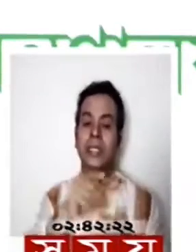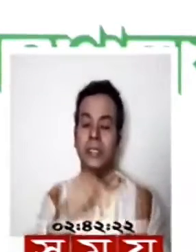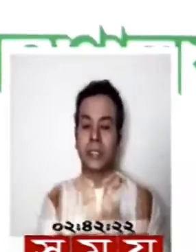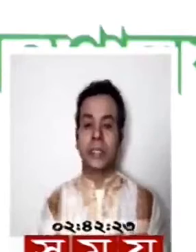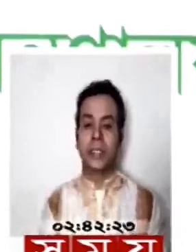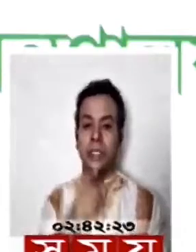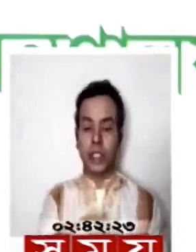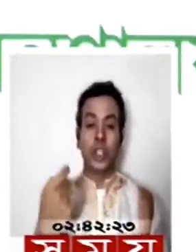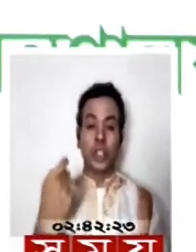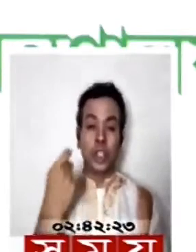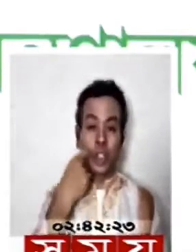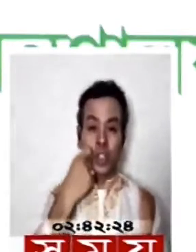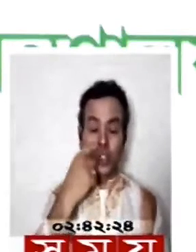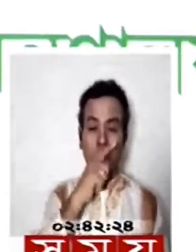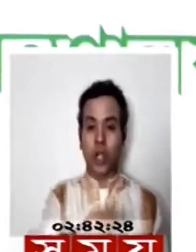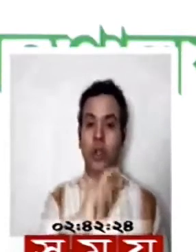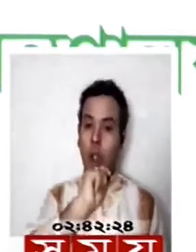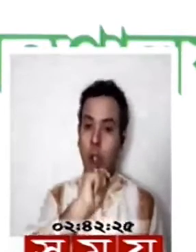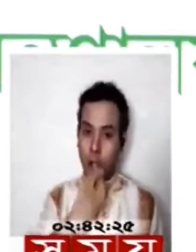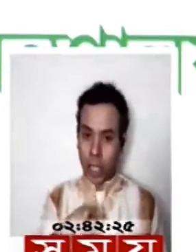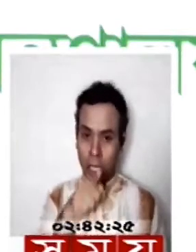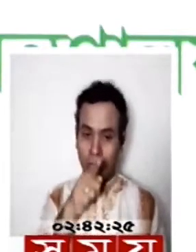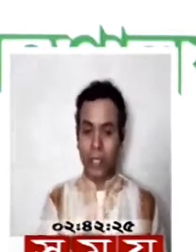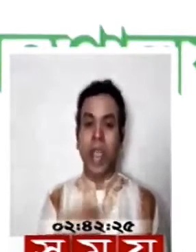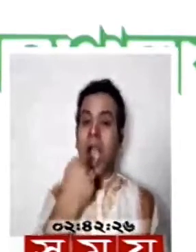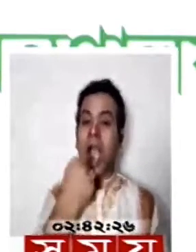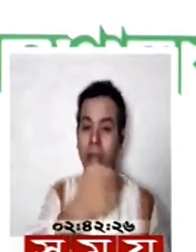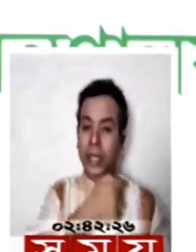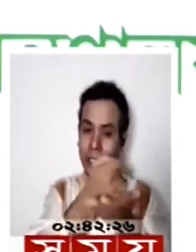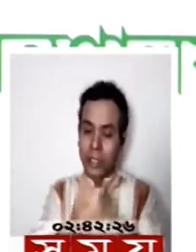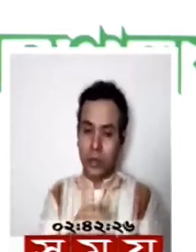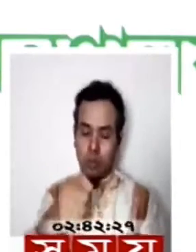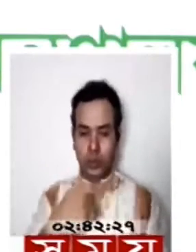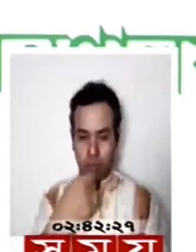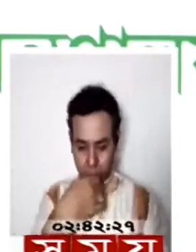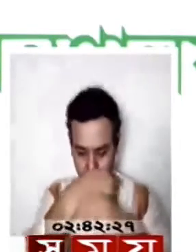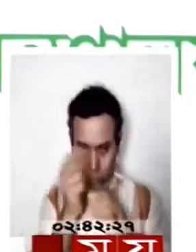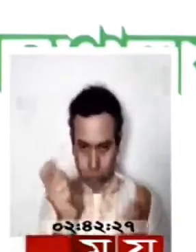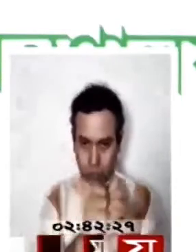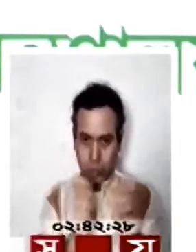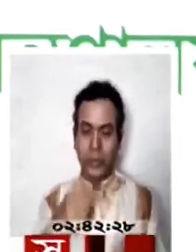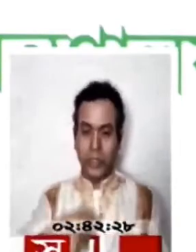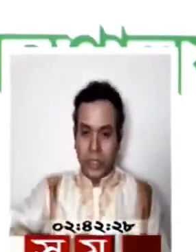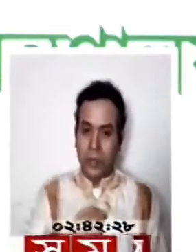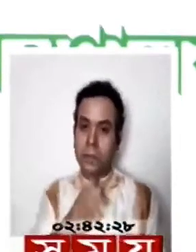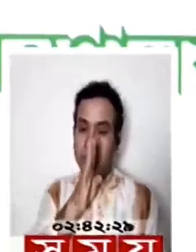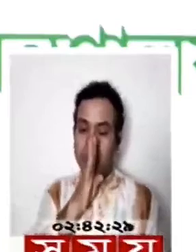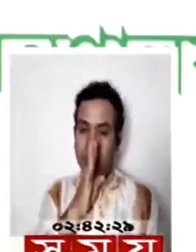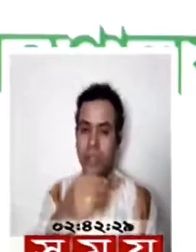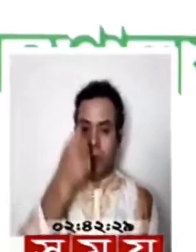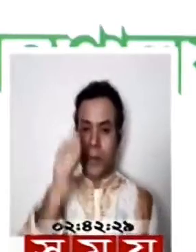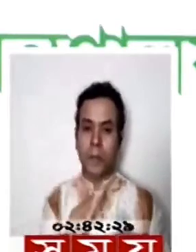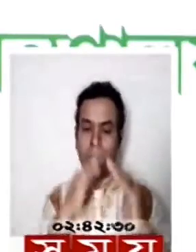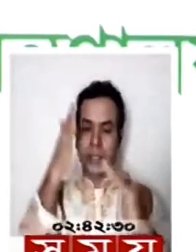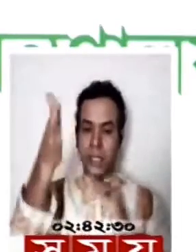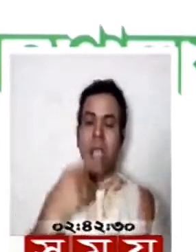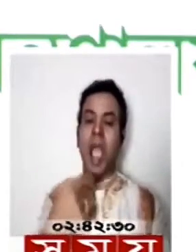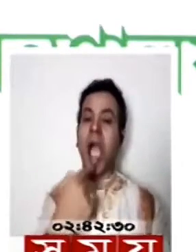হেলথ বাংলাদেশ লিমিটেড, তারা সরকারের নমুনা পরীক্ষা করে দেন সরকারের প্রদত্ত কিট